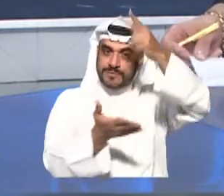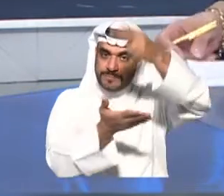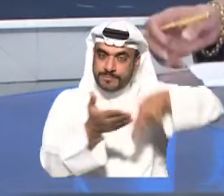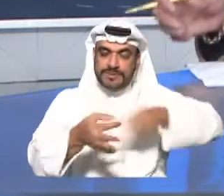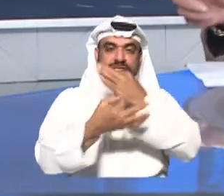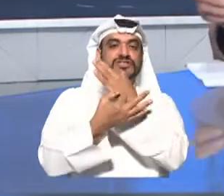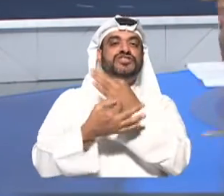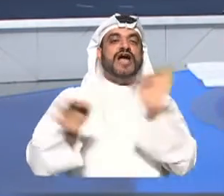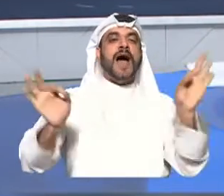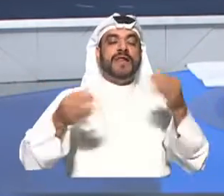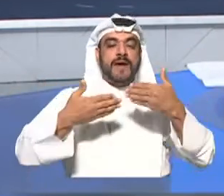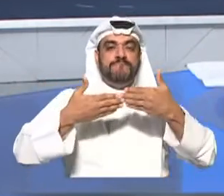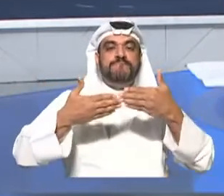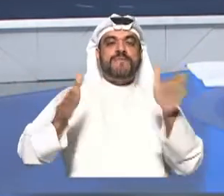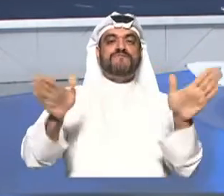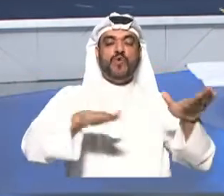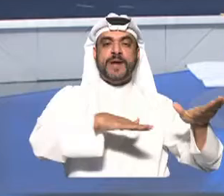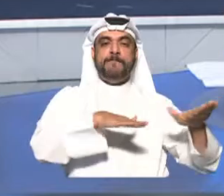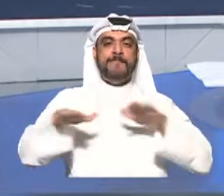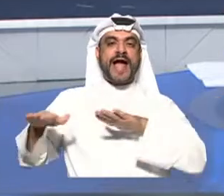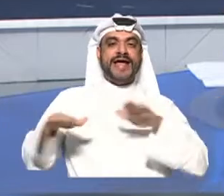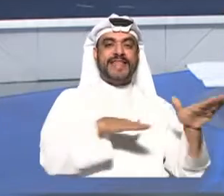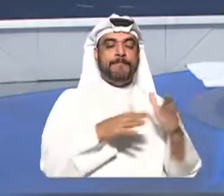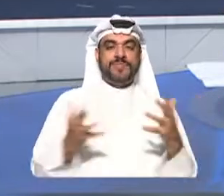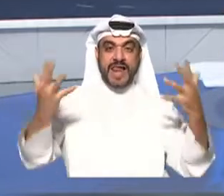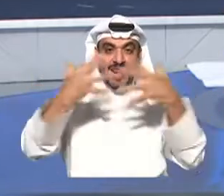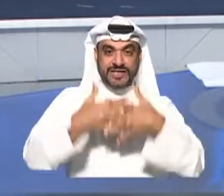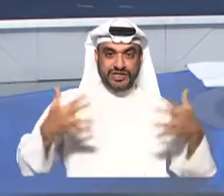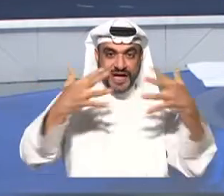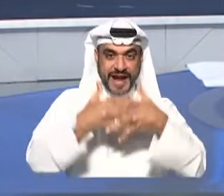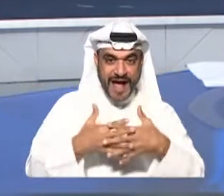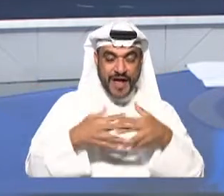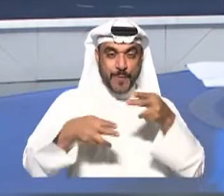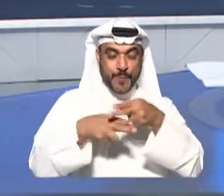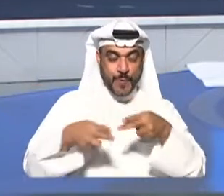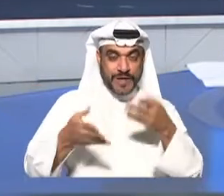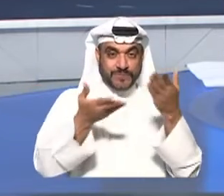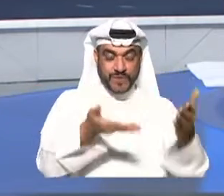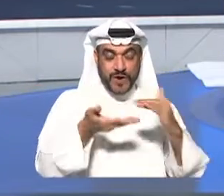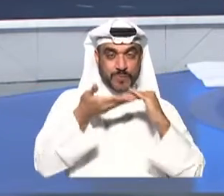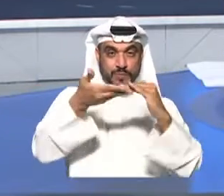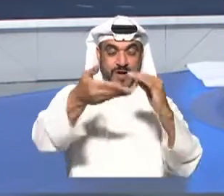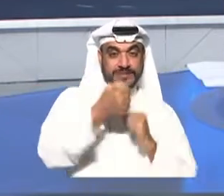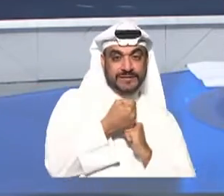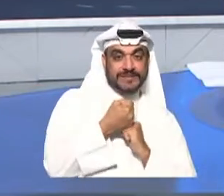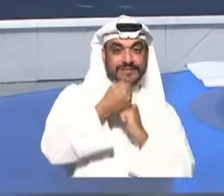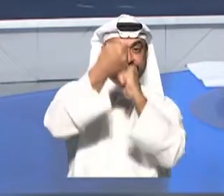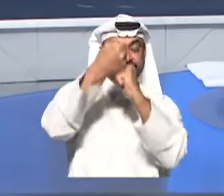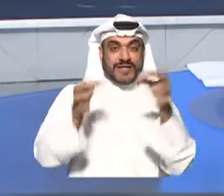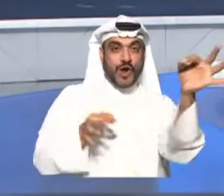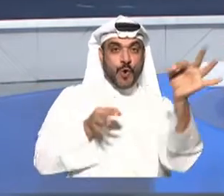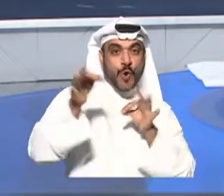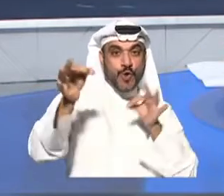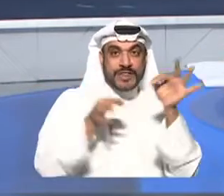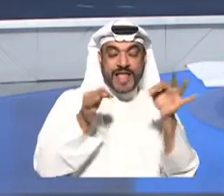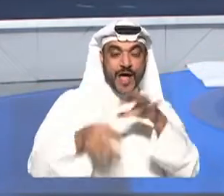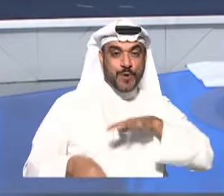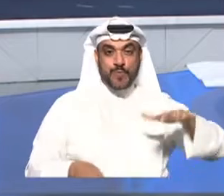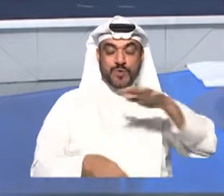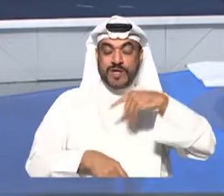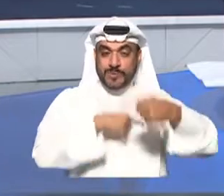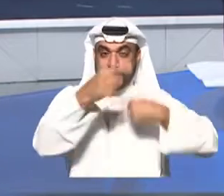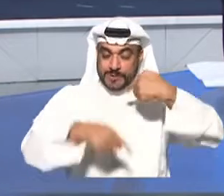لفتح مكتب المنظمة الدائم للشراكة والاتصال في الكويت لدعم خطط ومسيرة التنمية الوطنية